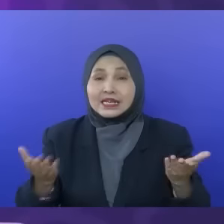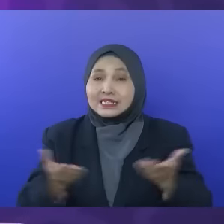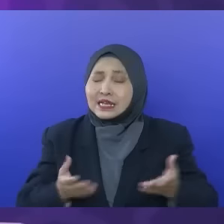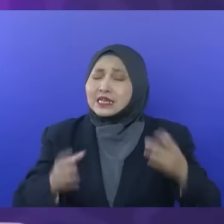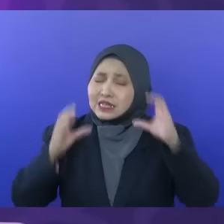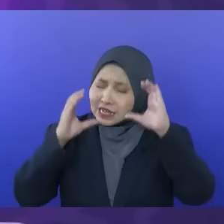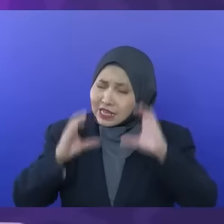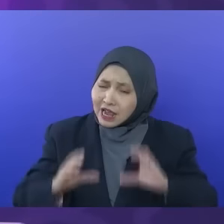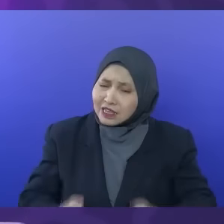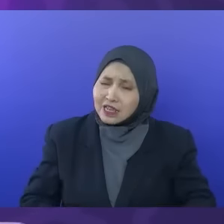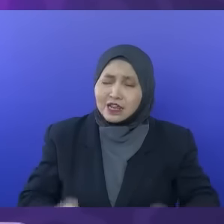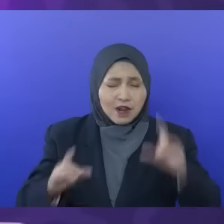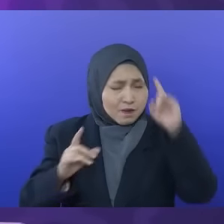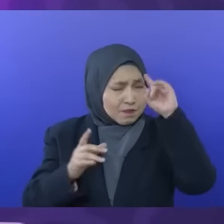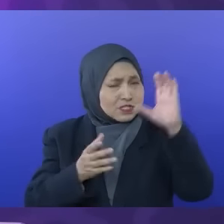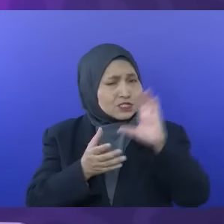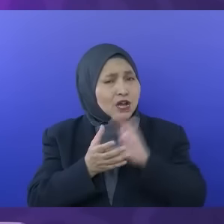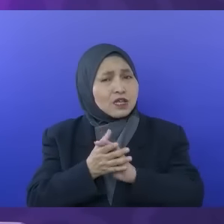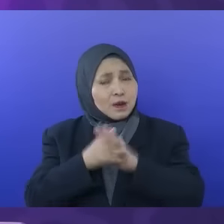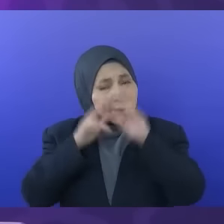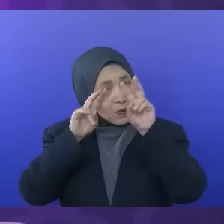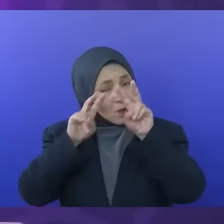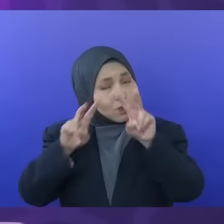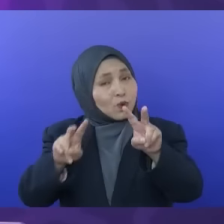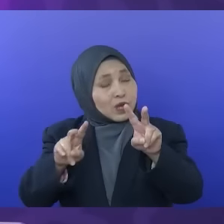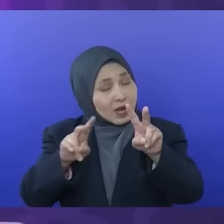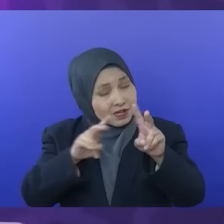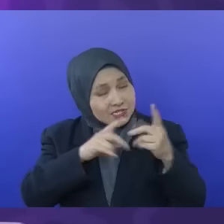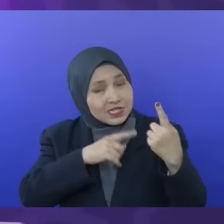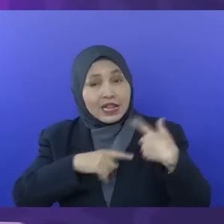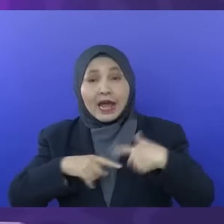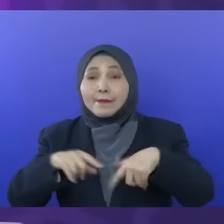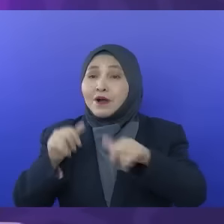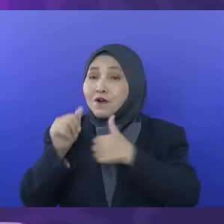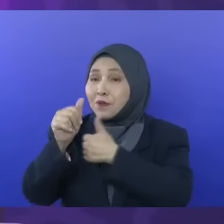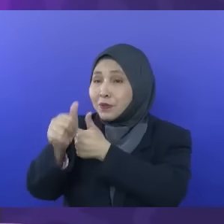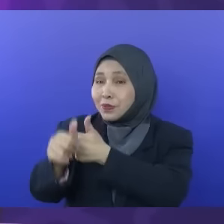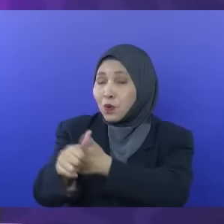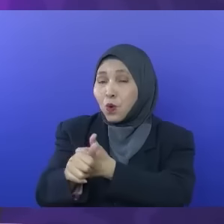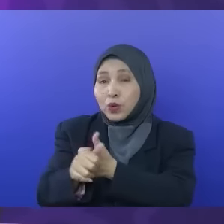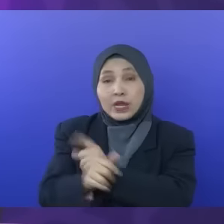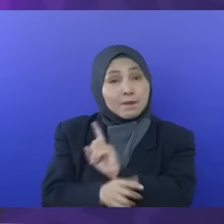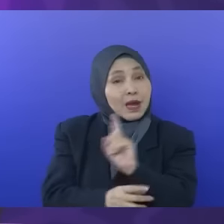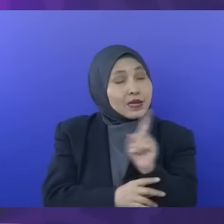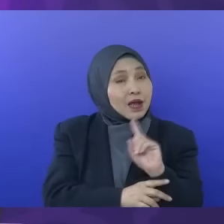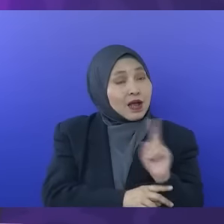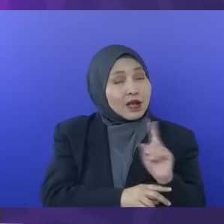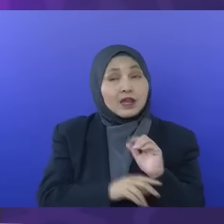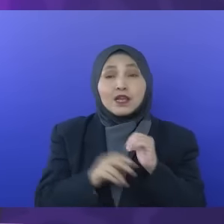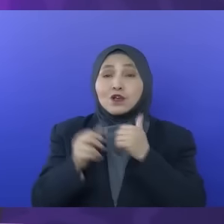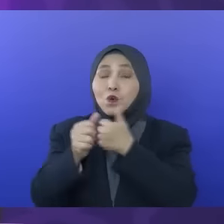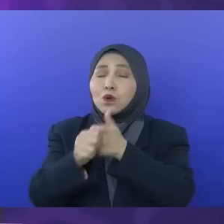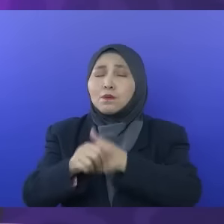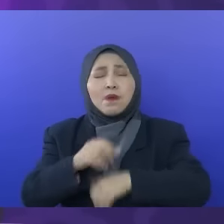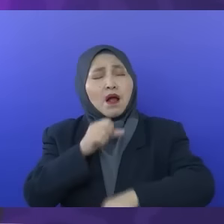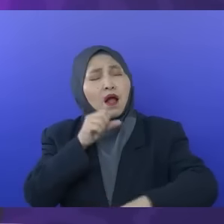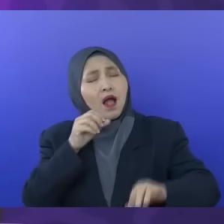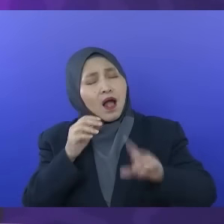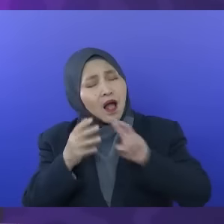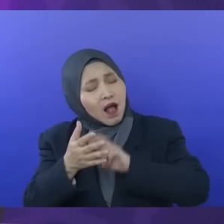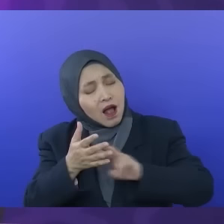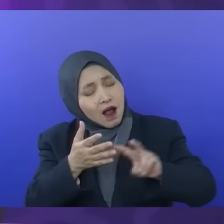kita yakinian para penonton yang sudah mengikuti walau di mana juga berada pasti akan turut sama menggemukan